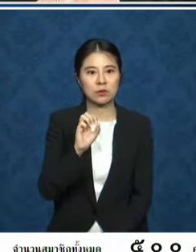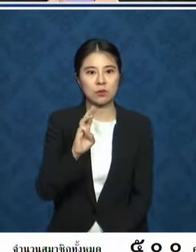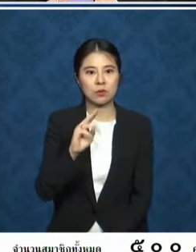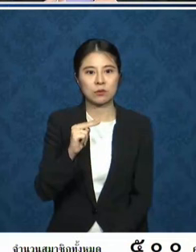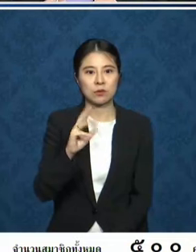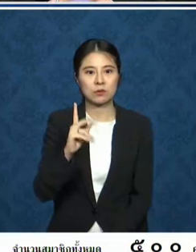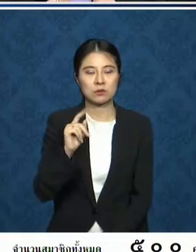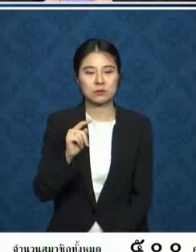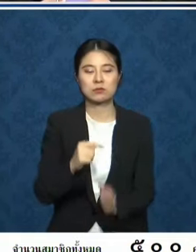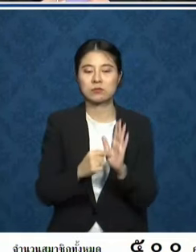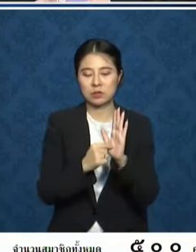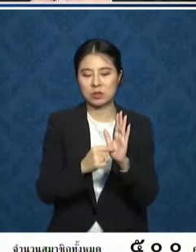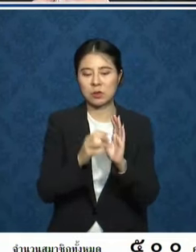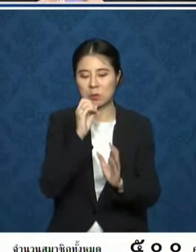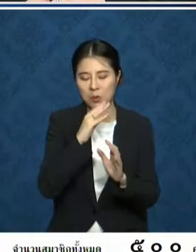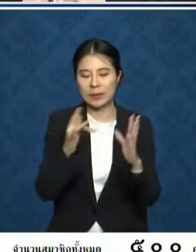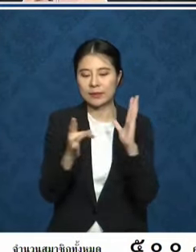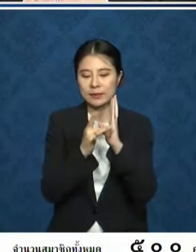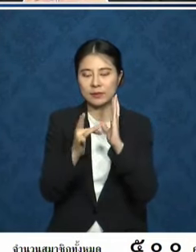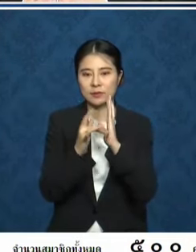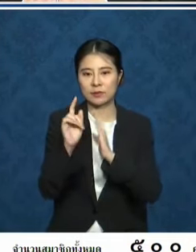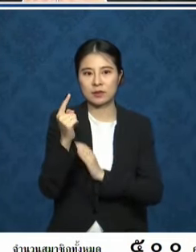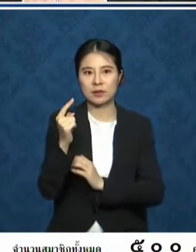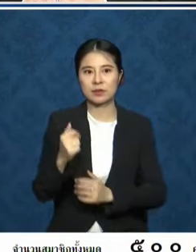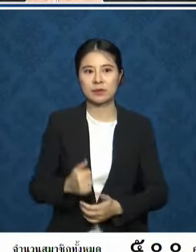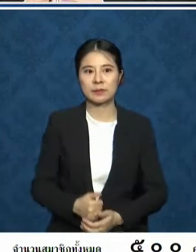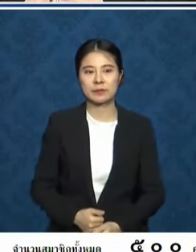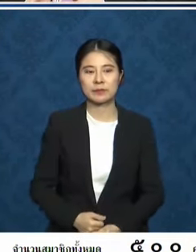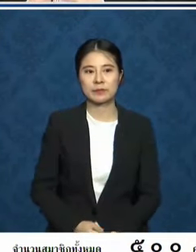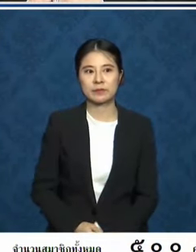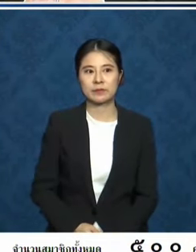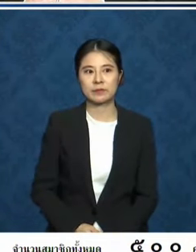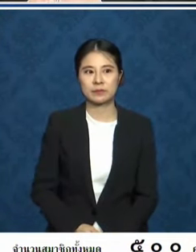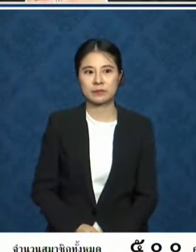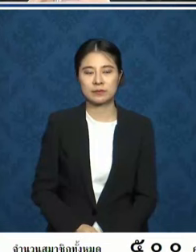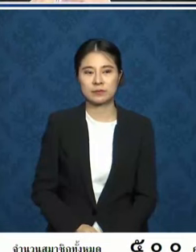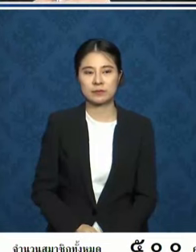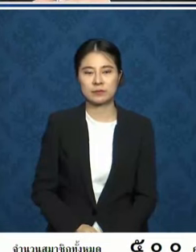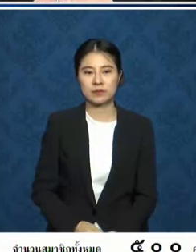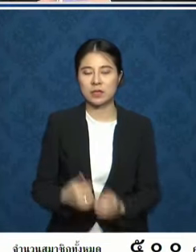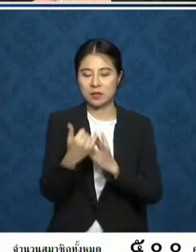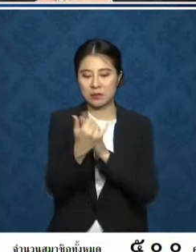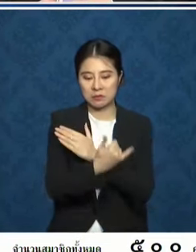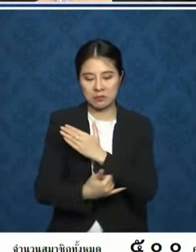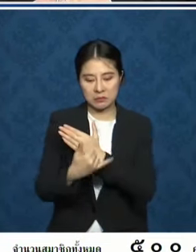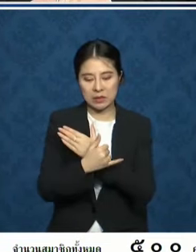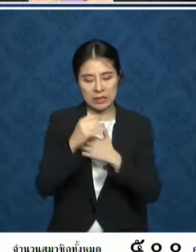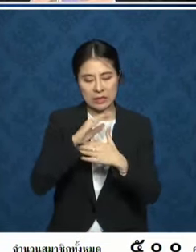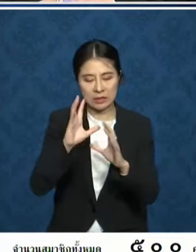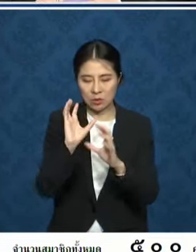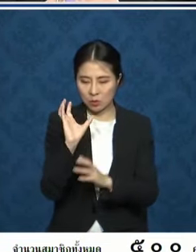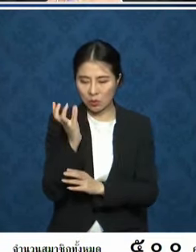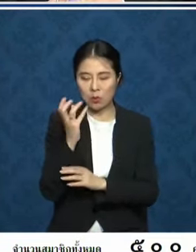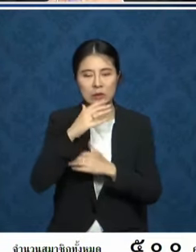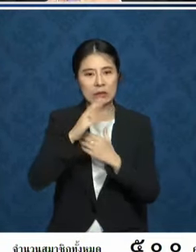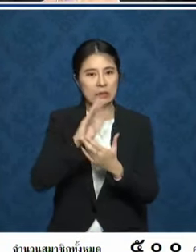ได้นำเสนอเรื่องนี้ซึ่งมี 59 ประเทศเท่านั้นในโลกที่มี